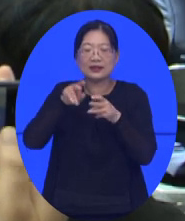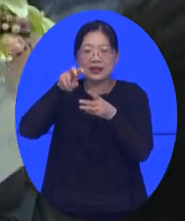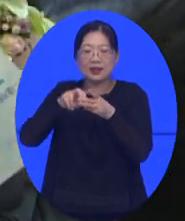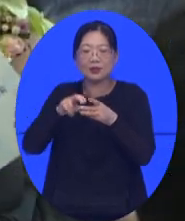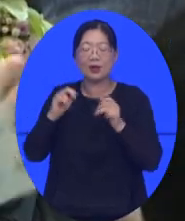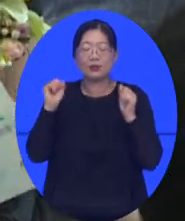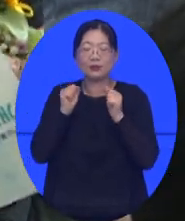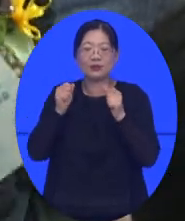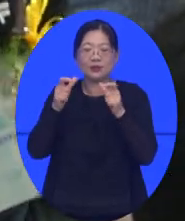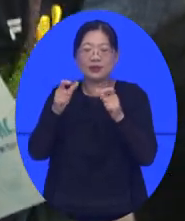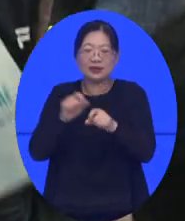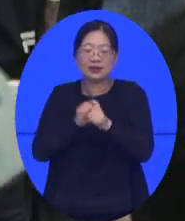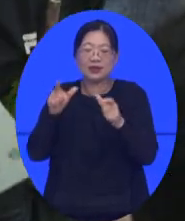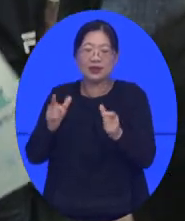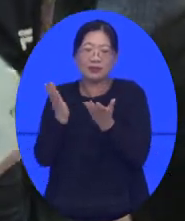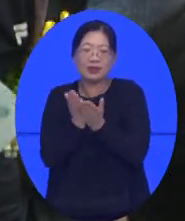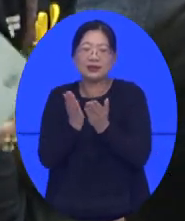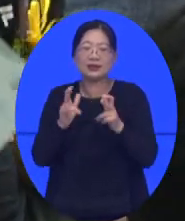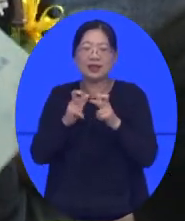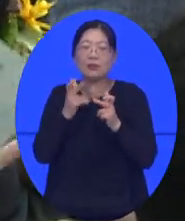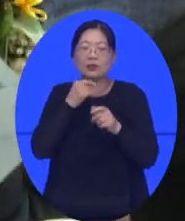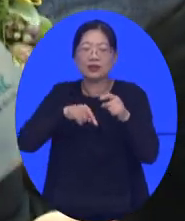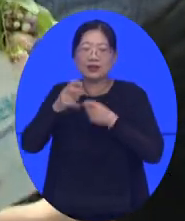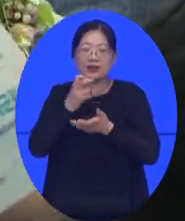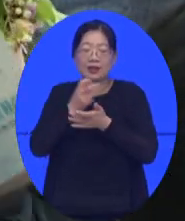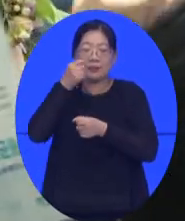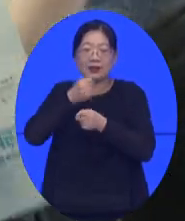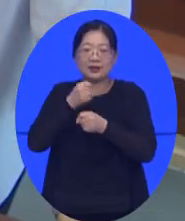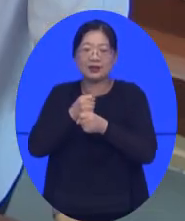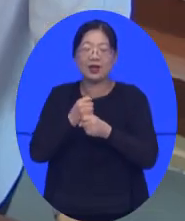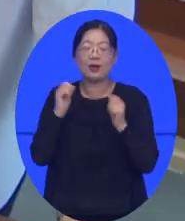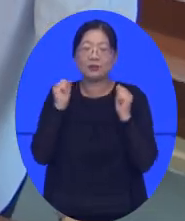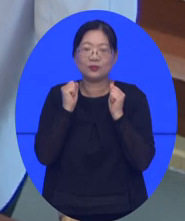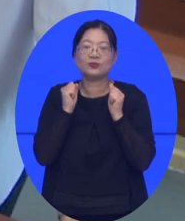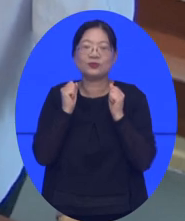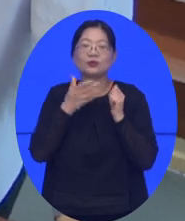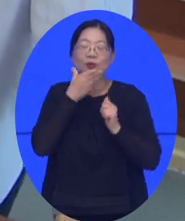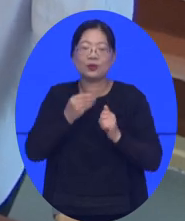북부 특성에 맞는 장애인 복지 정책을 개발해 북부 복지